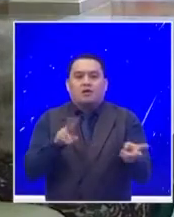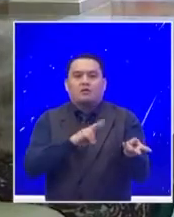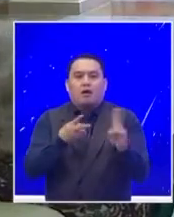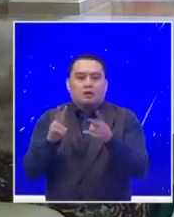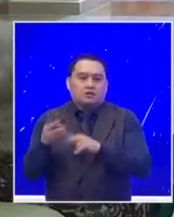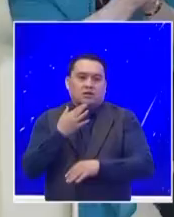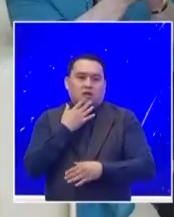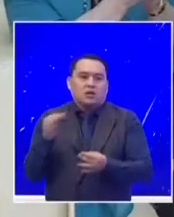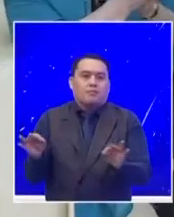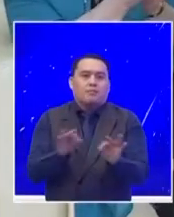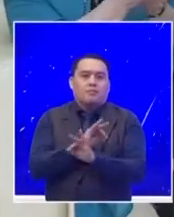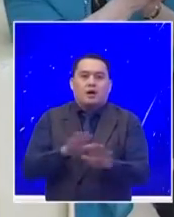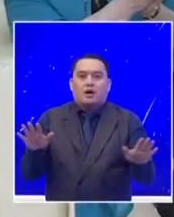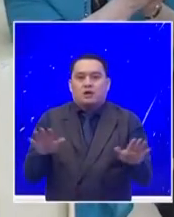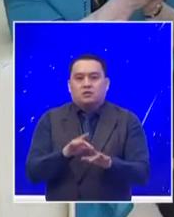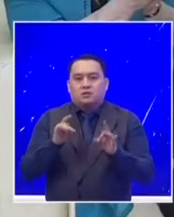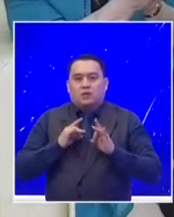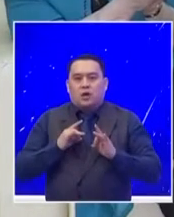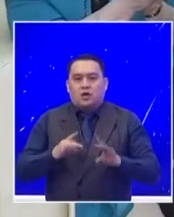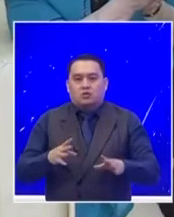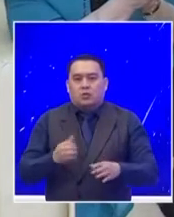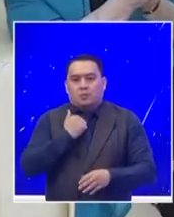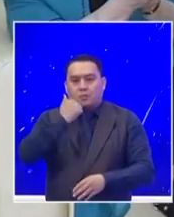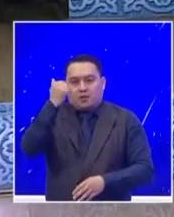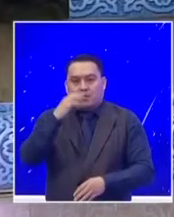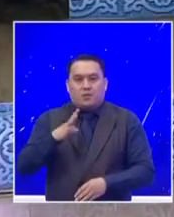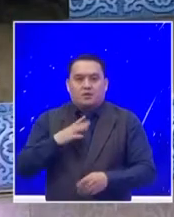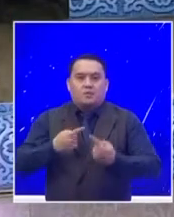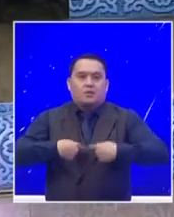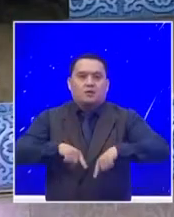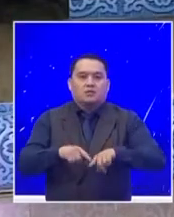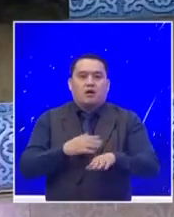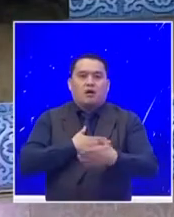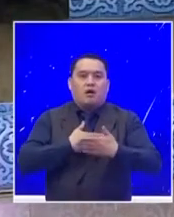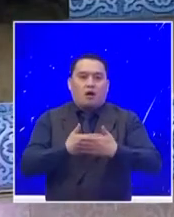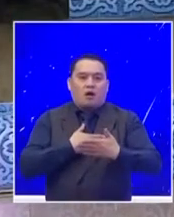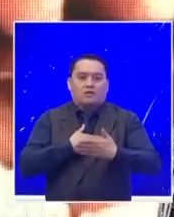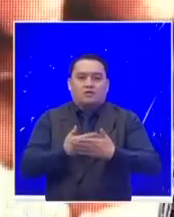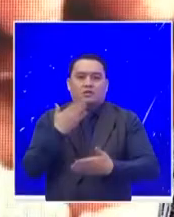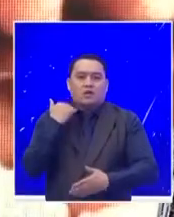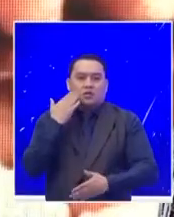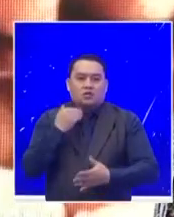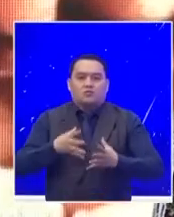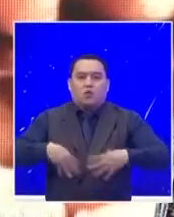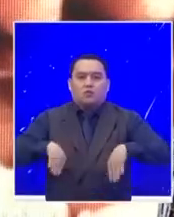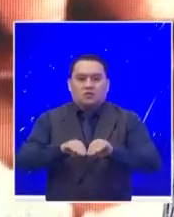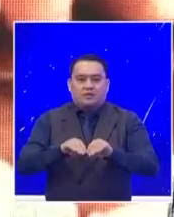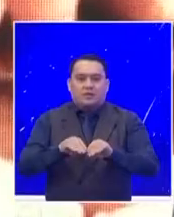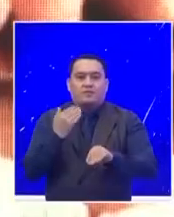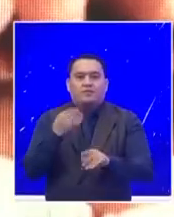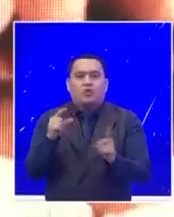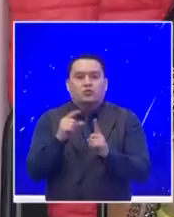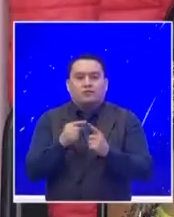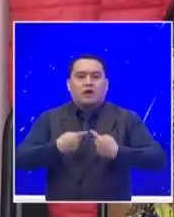и национальные песни. В ходе торжества благодарственными письмами были отмечены самые активные члены татарского сообщества. По